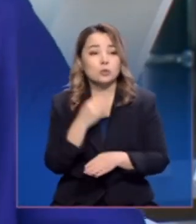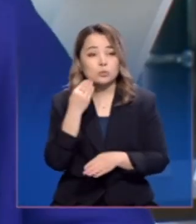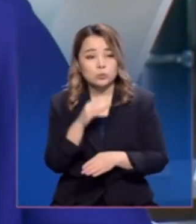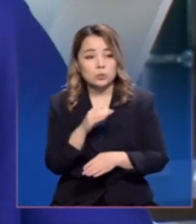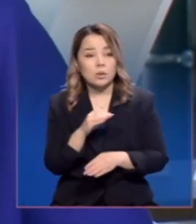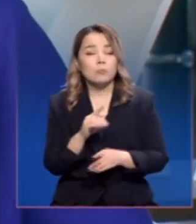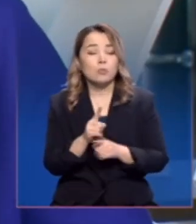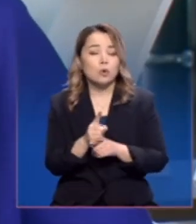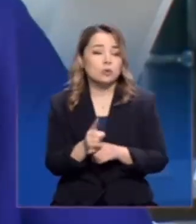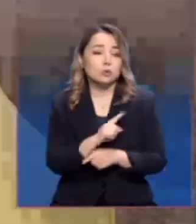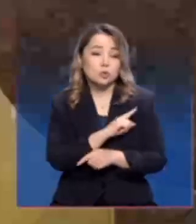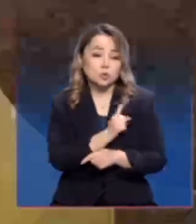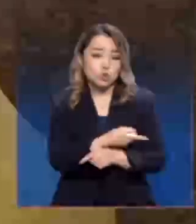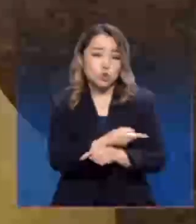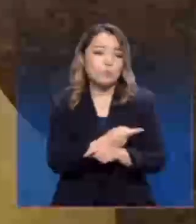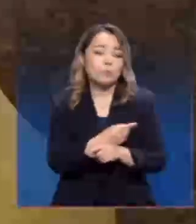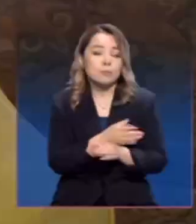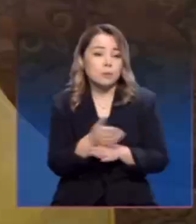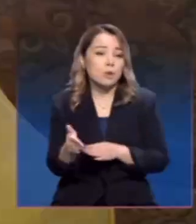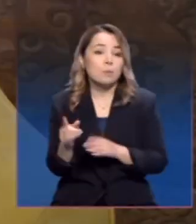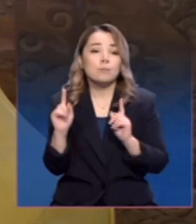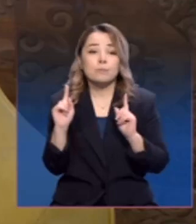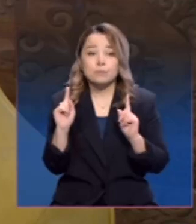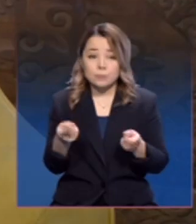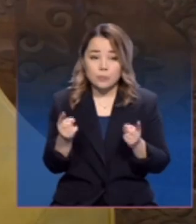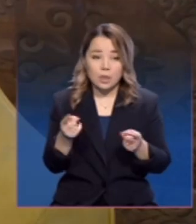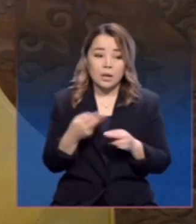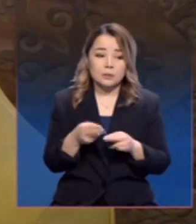неге сырттастаймыз? Бізде мысалы,